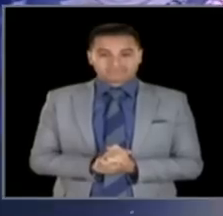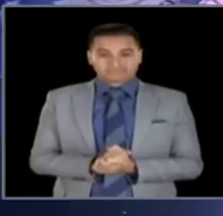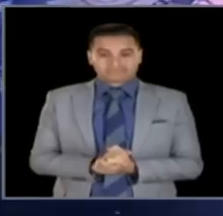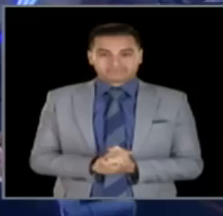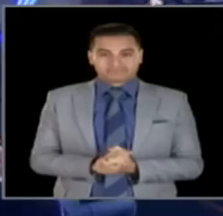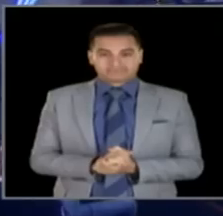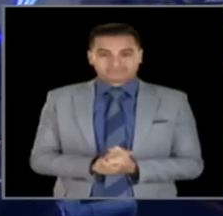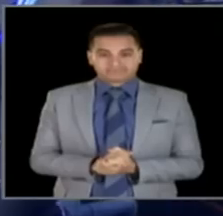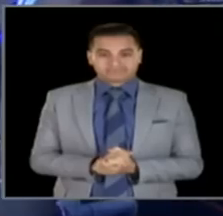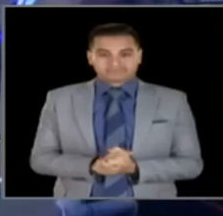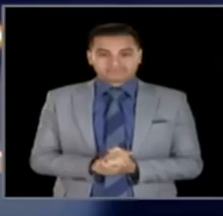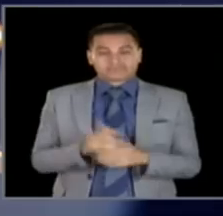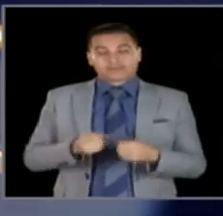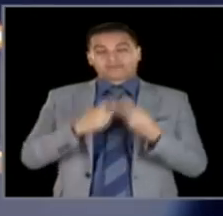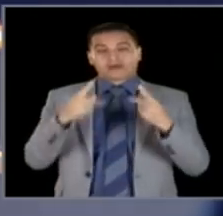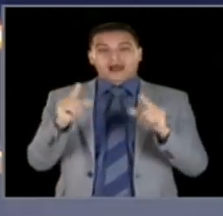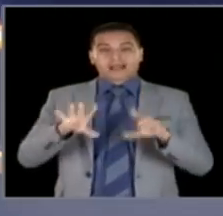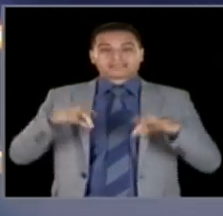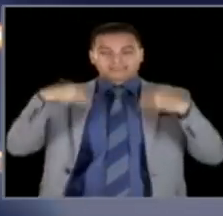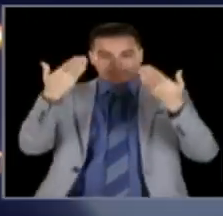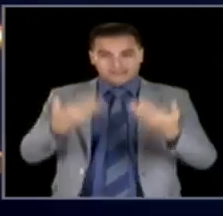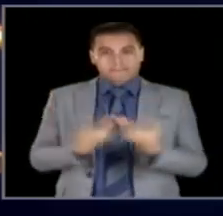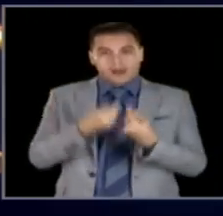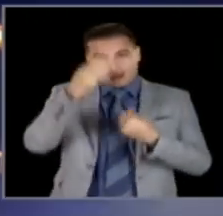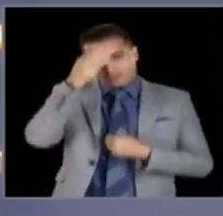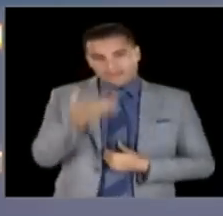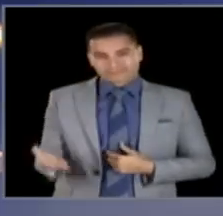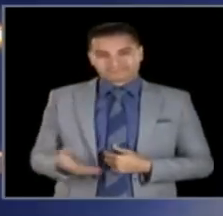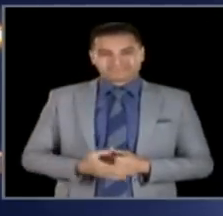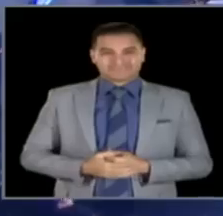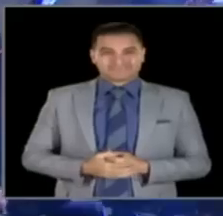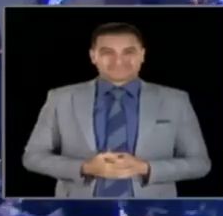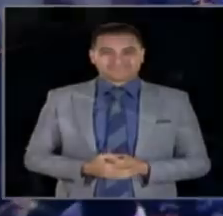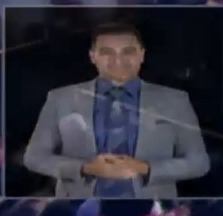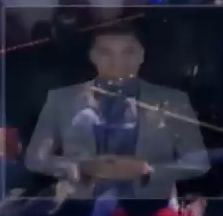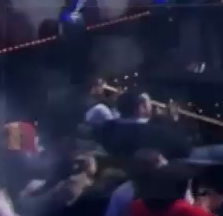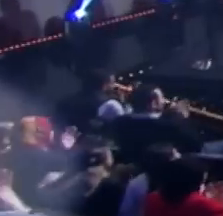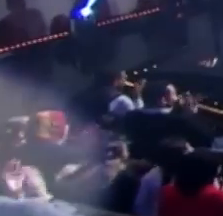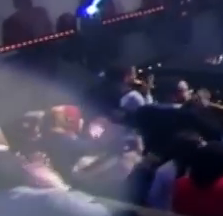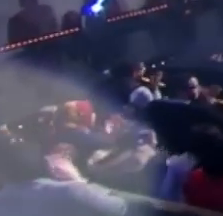وإلى اللقاء وحلقة جديدة مع العباقرة.